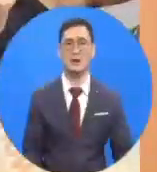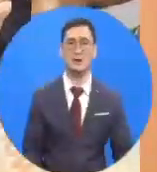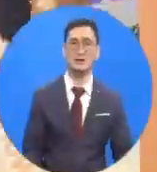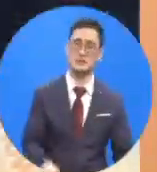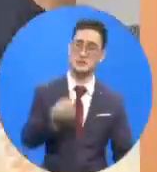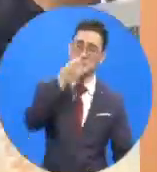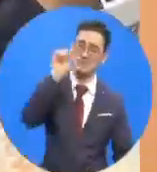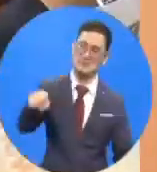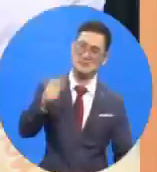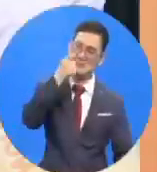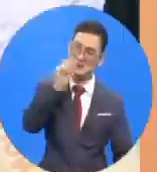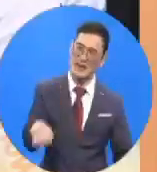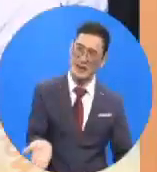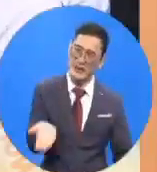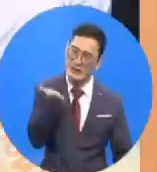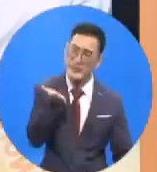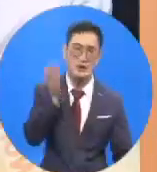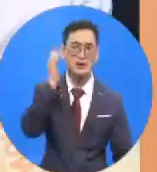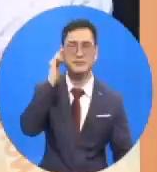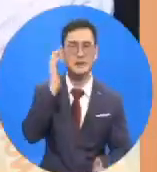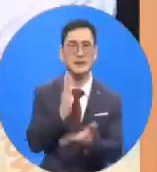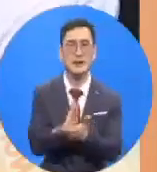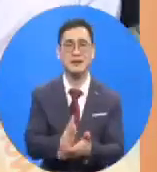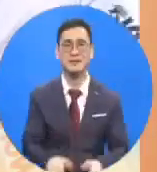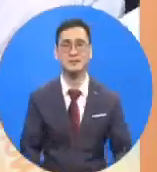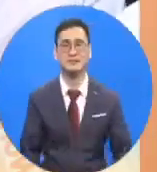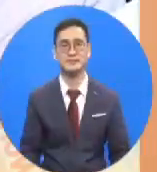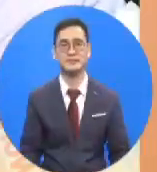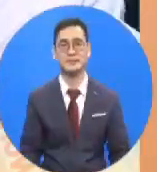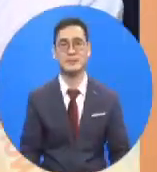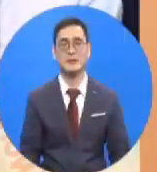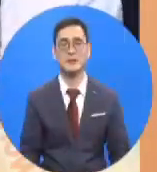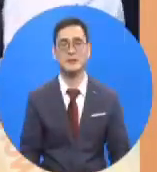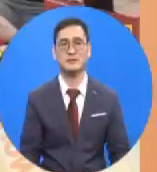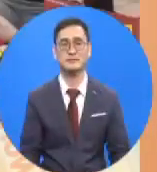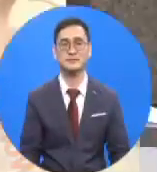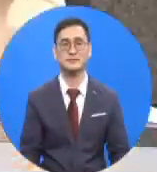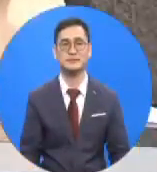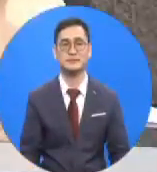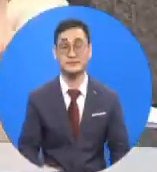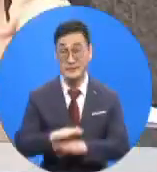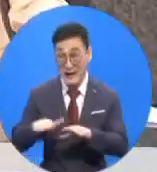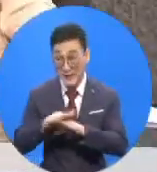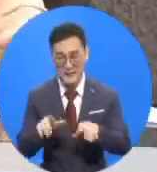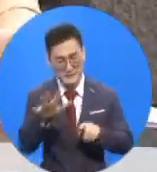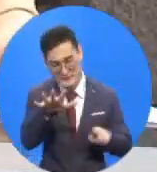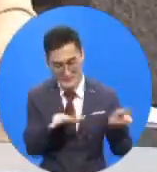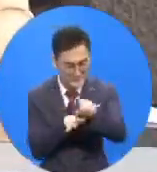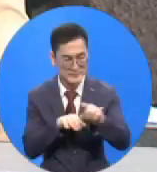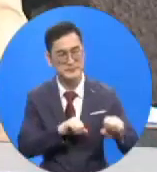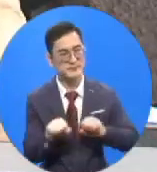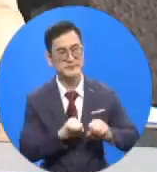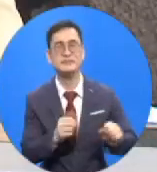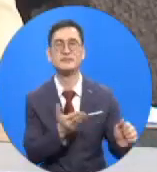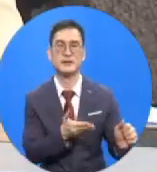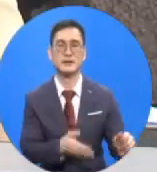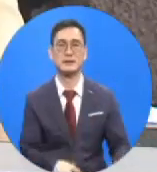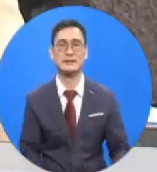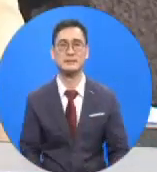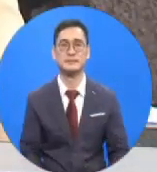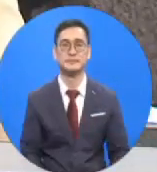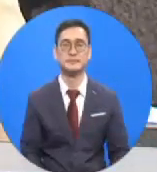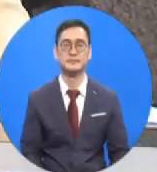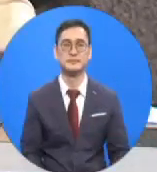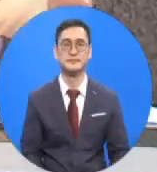문제를 해야 해야 되는데 좀 더 앞장서서 나는 바램입니다 네 교수님 뭐 다음달 7일부터 무기한 총파업 이야기 도